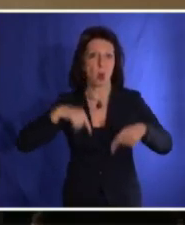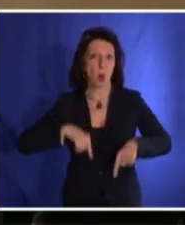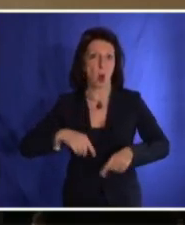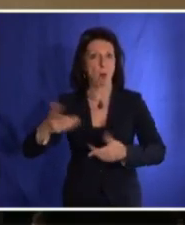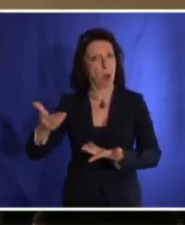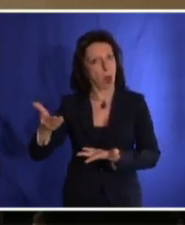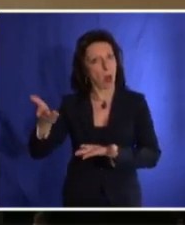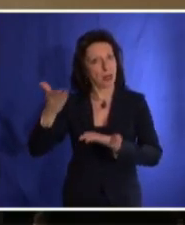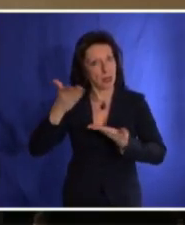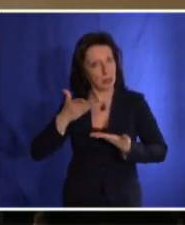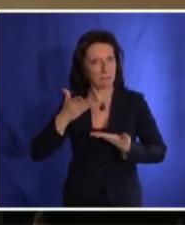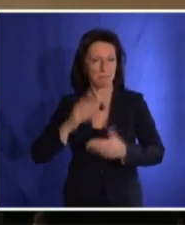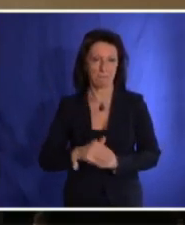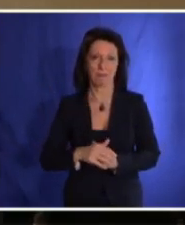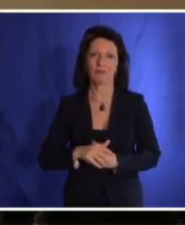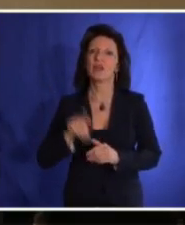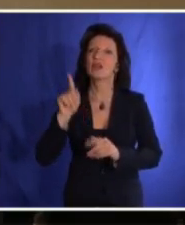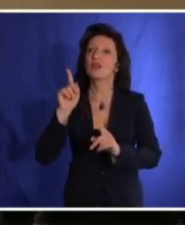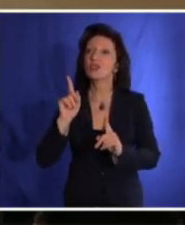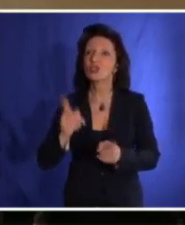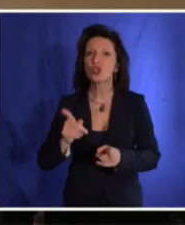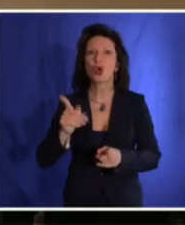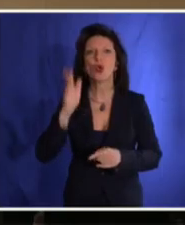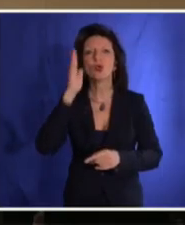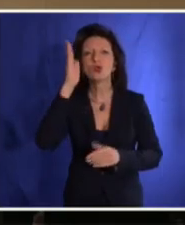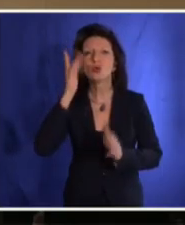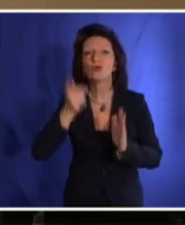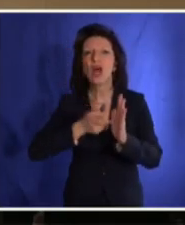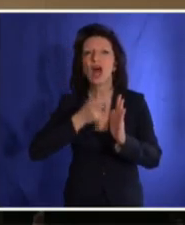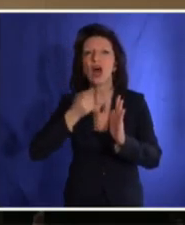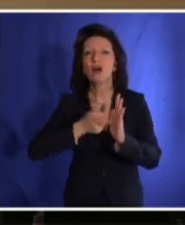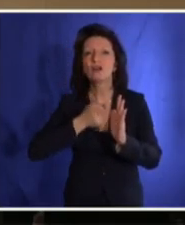die Herausforderungen der Zukunft zu formulieren.